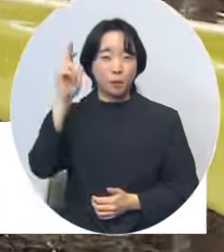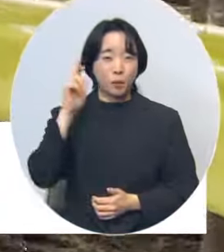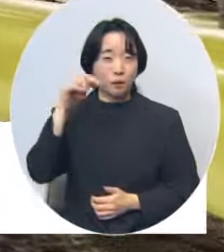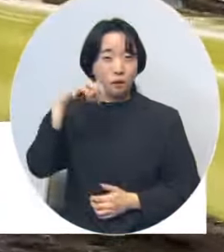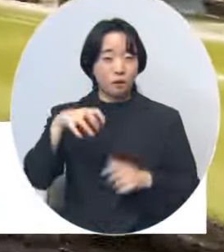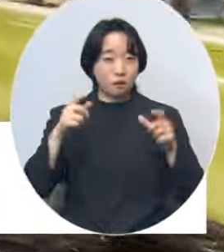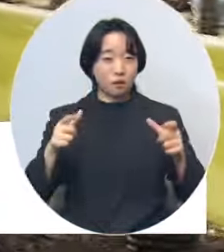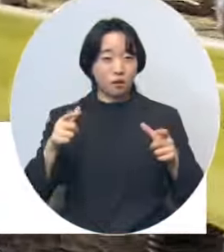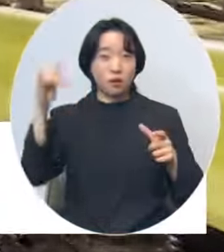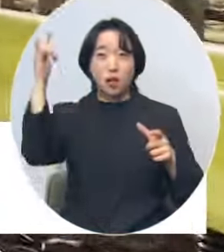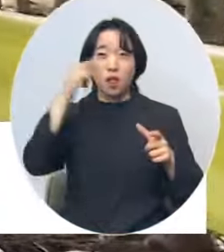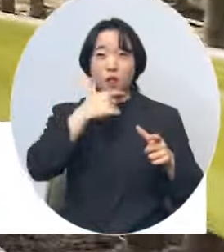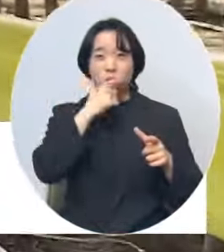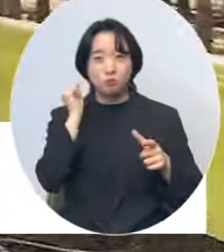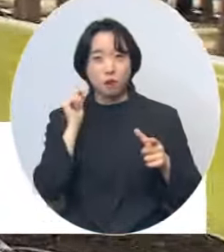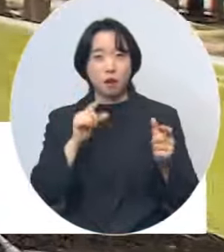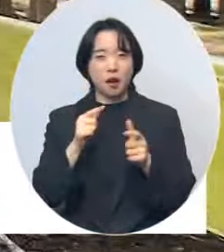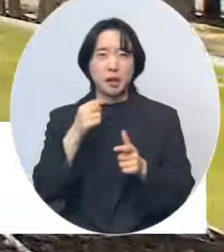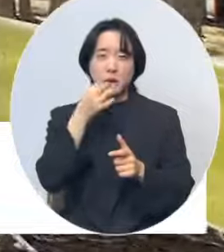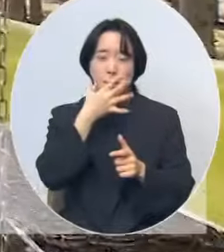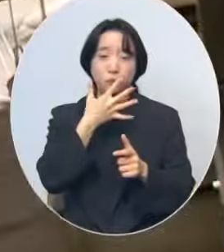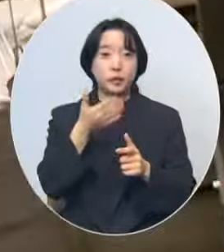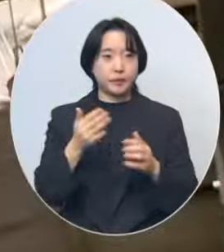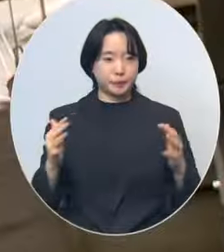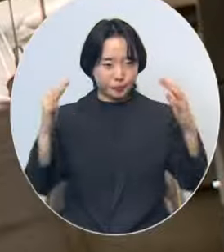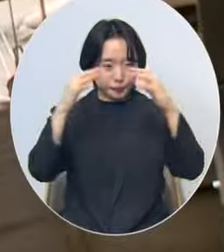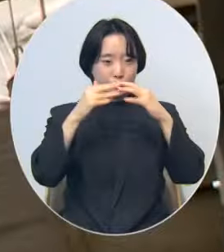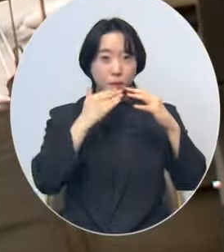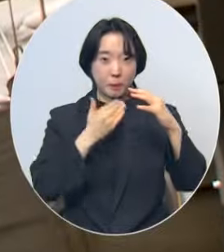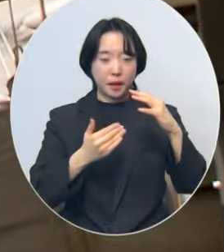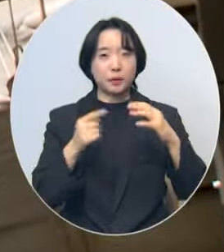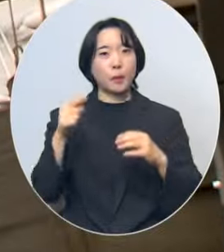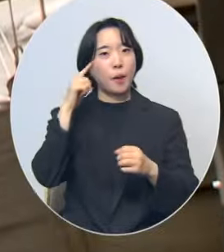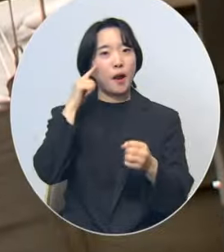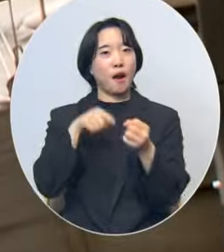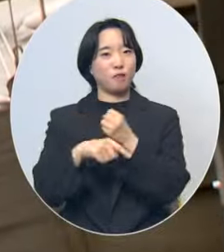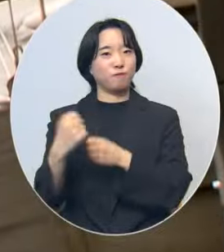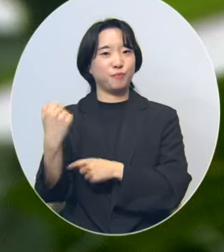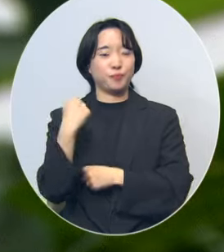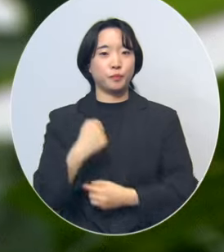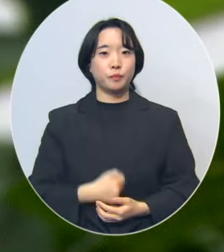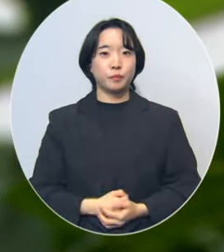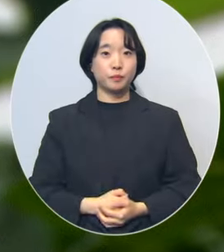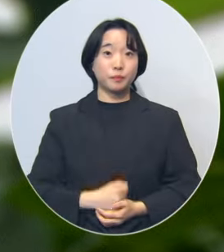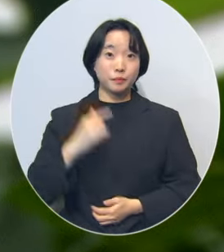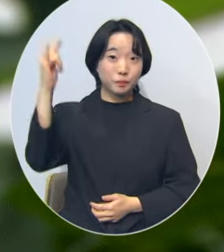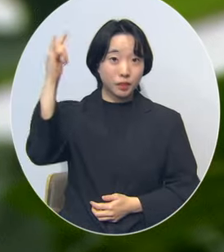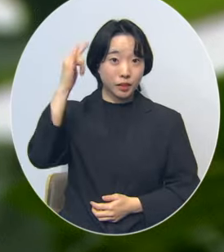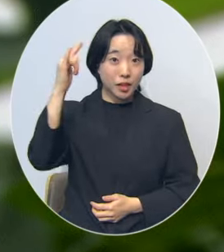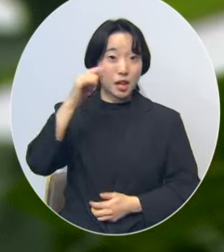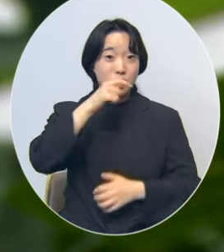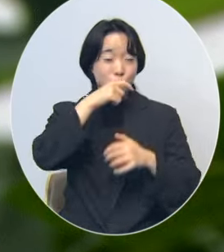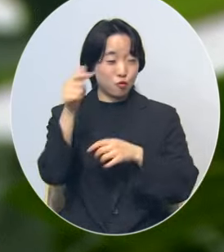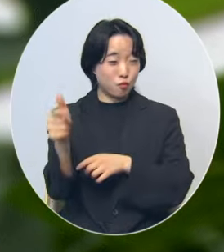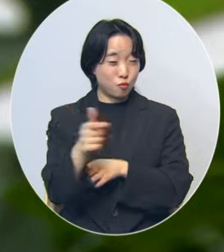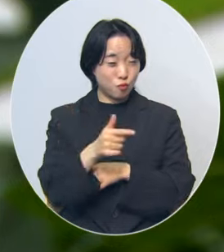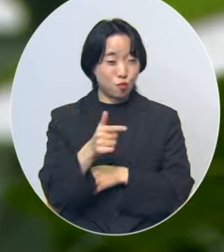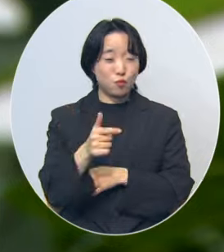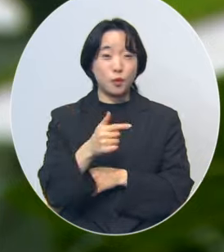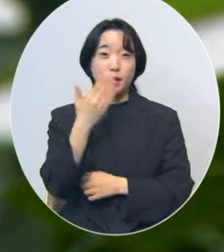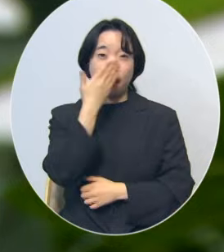파파야를기를 수 있었던 비결은 과학이라고 설명합니다 일조량 영양분과 수분 공급까지 자동으로